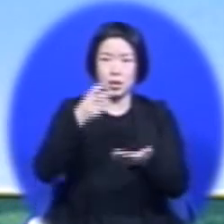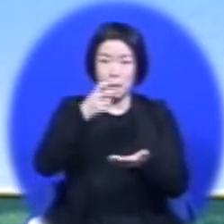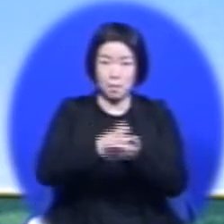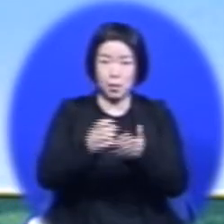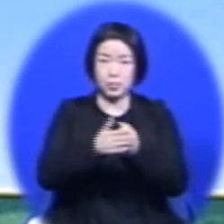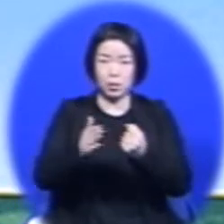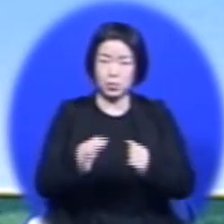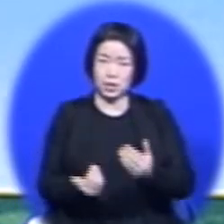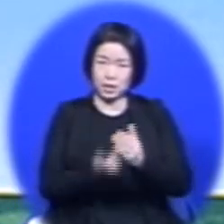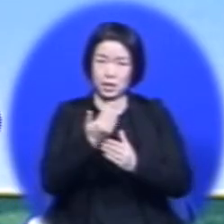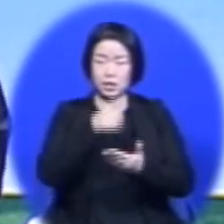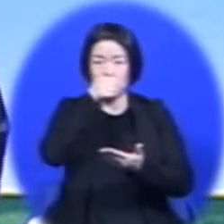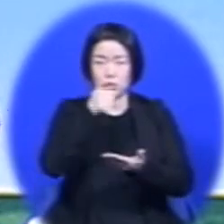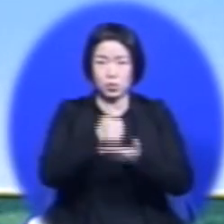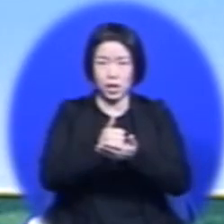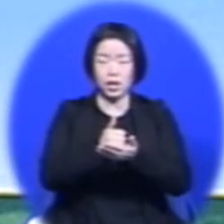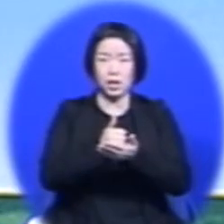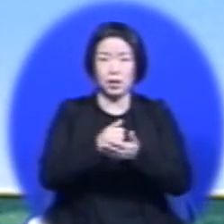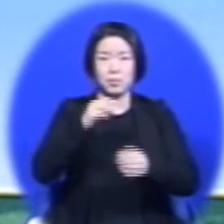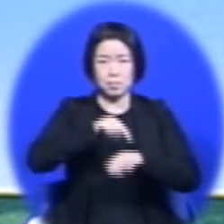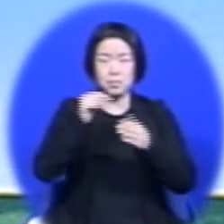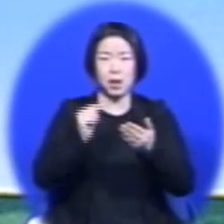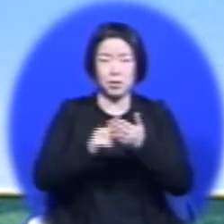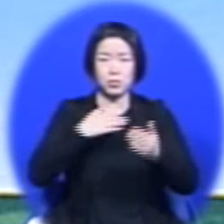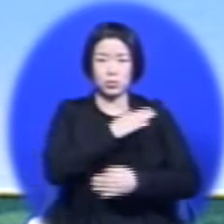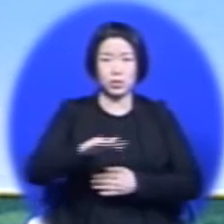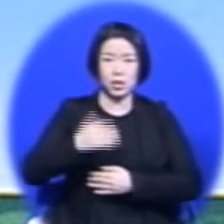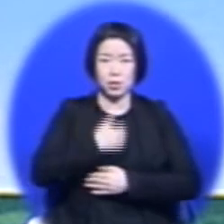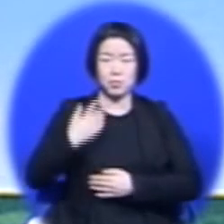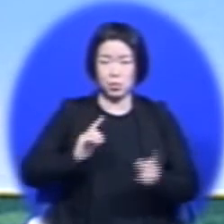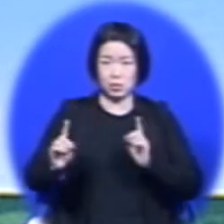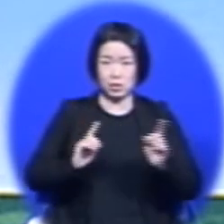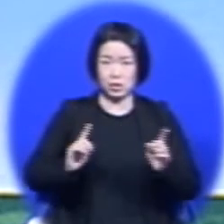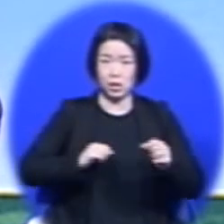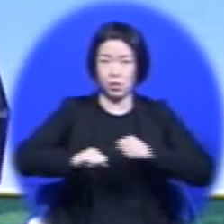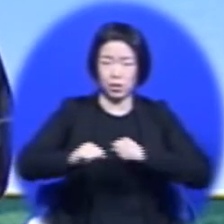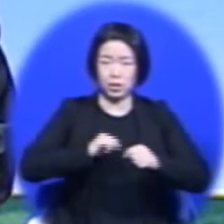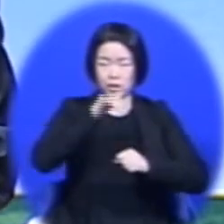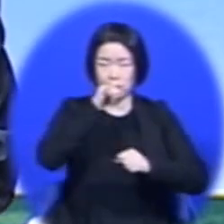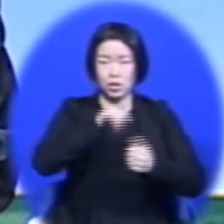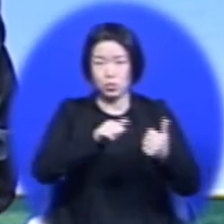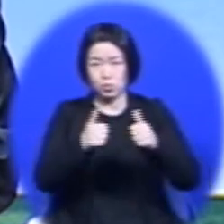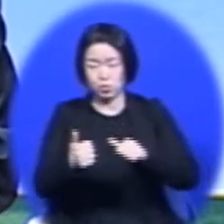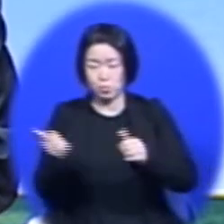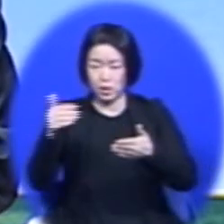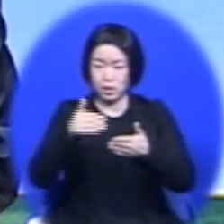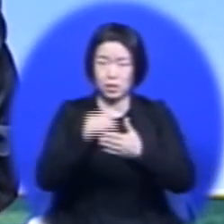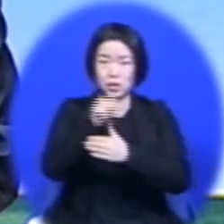말미암아 일어나는 죄의 욕정이 우리 몸의 지체 안에서 작용해서 죽음에 이르는 열매를